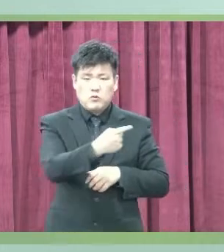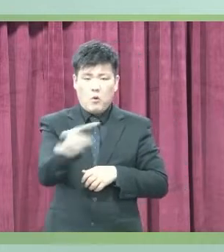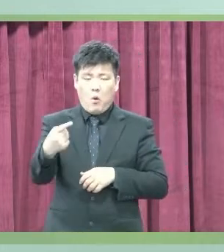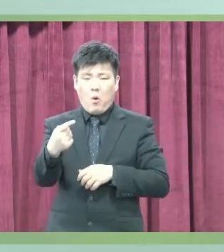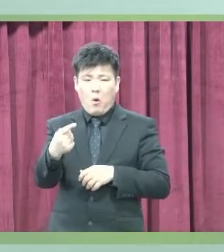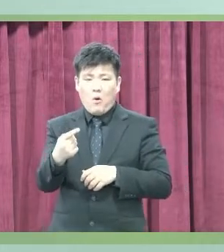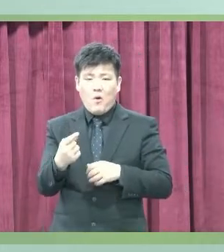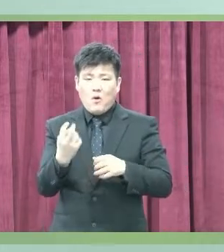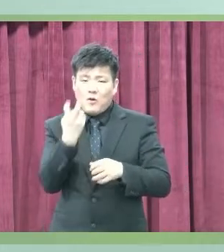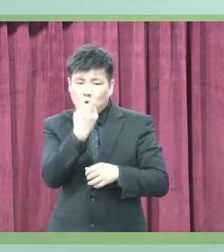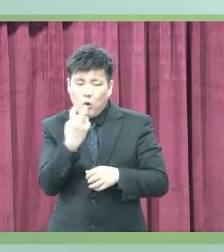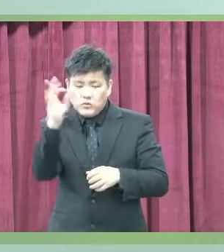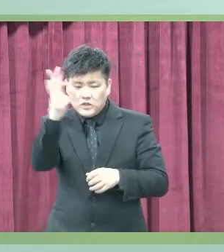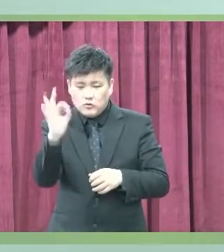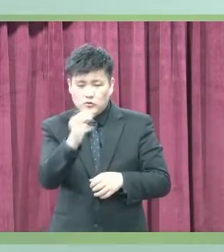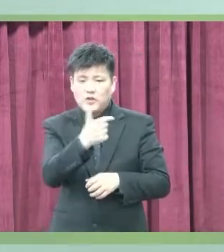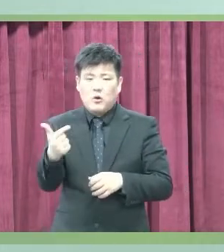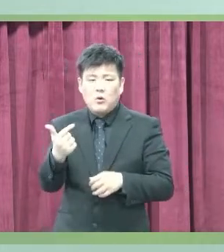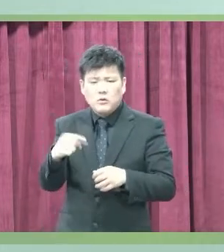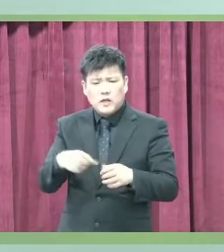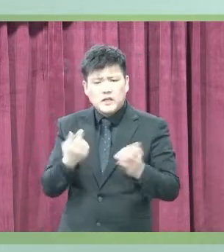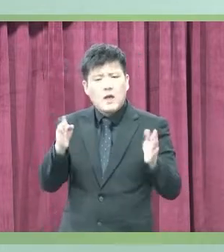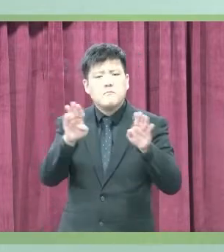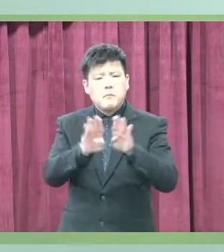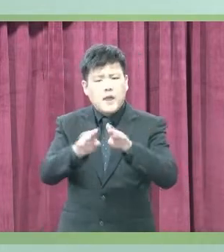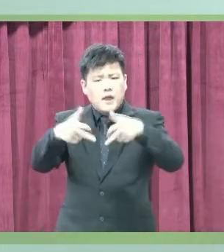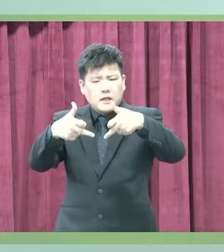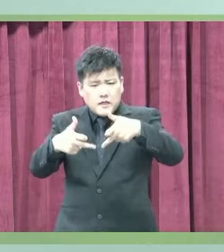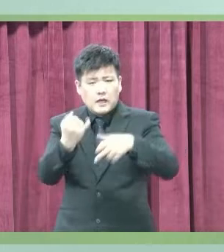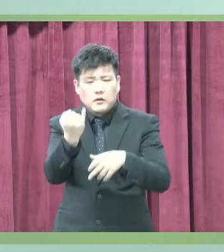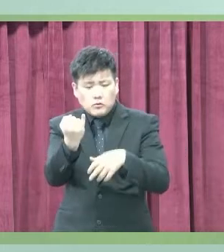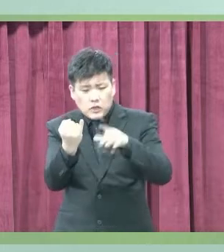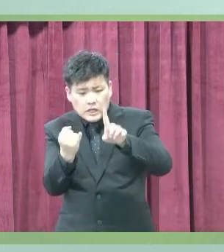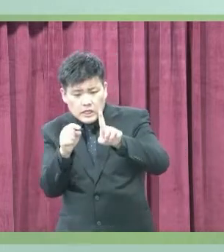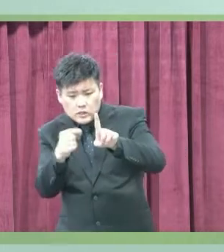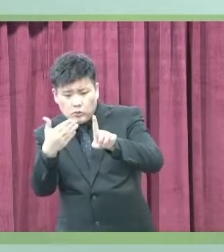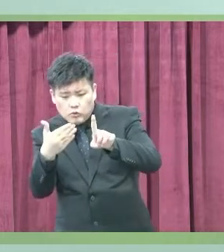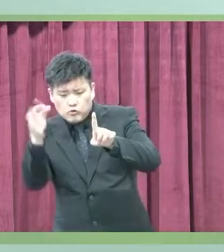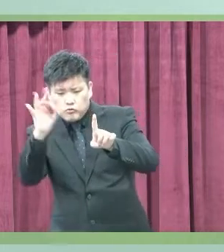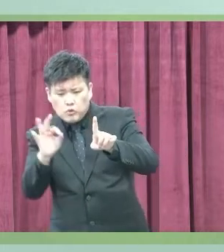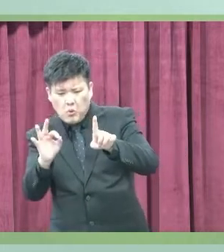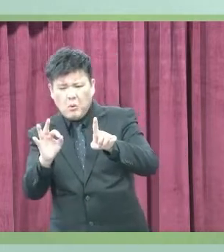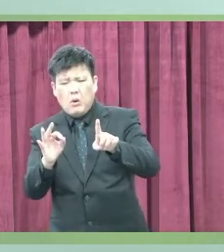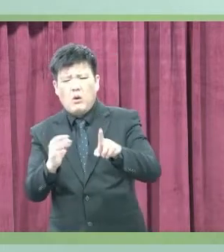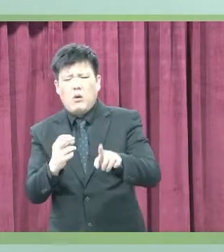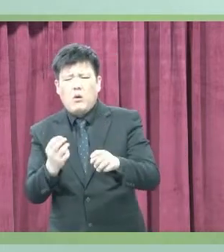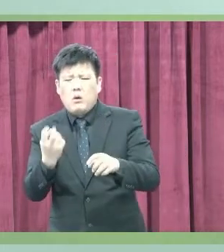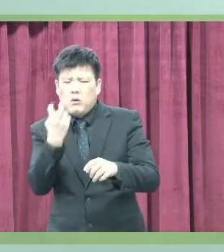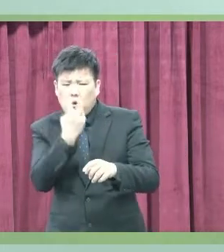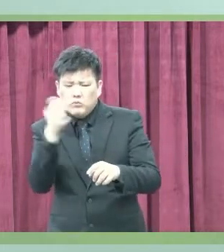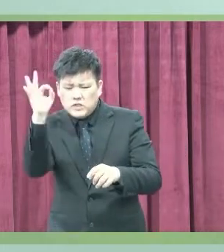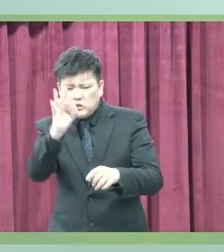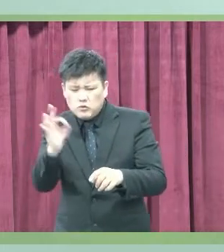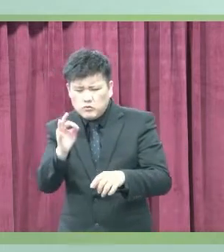보이고 있습니다. 근데 여기 보시면 자폐성 장애를 보시면 여성이 1.9%로 가장 낮은 수검률을 보이고